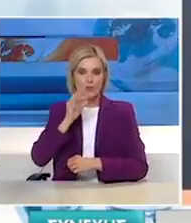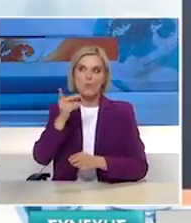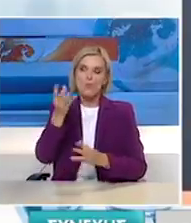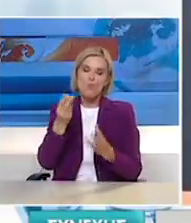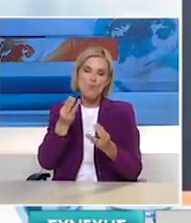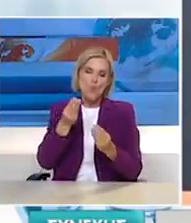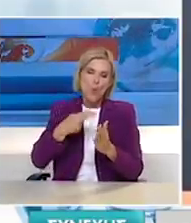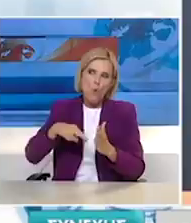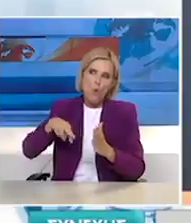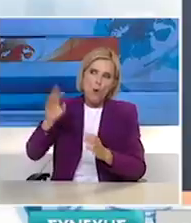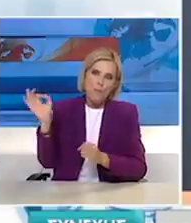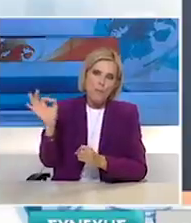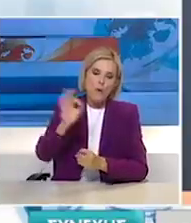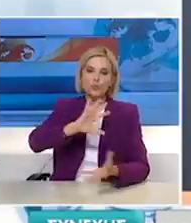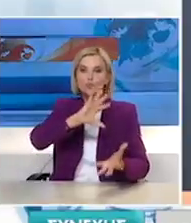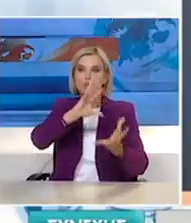τα περισσότερα κρούσματα στον κόσμο.